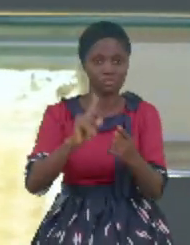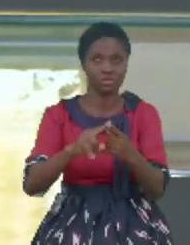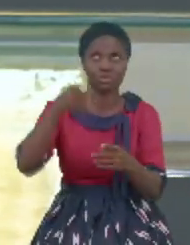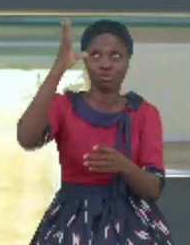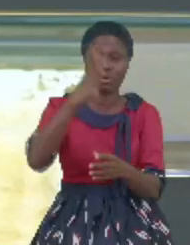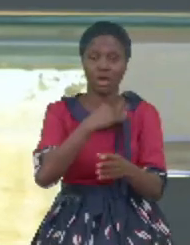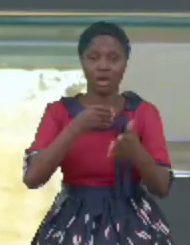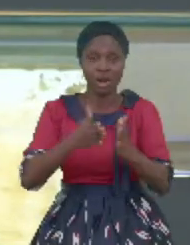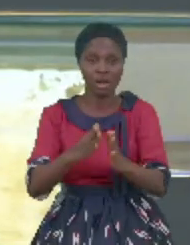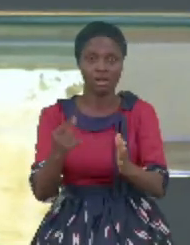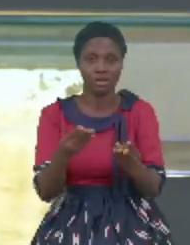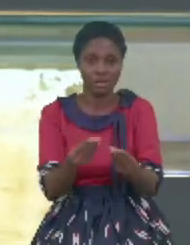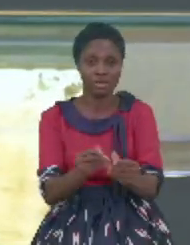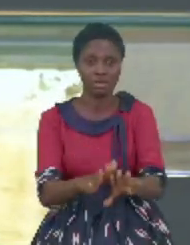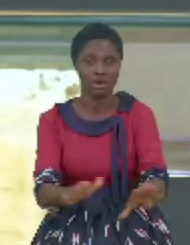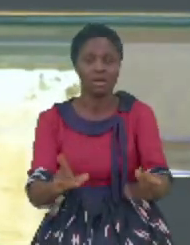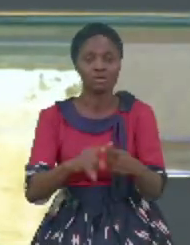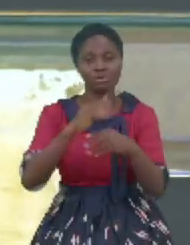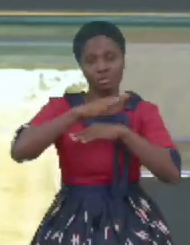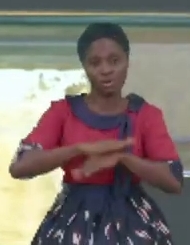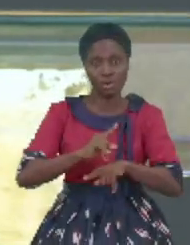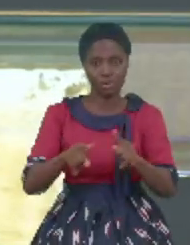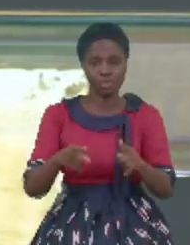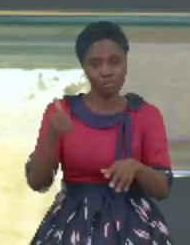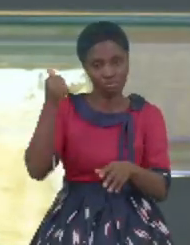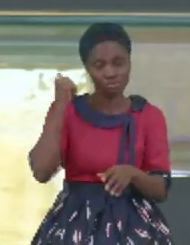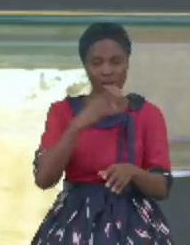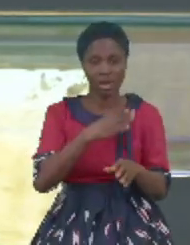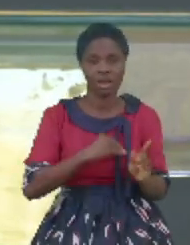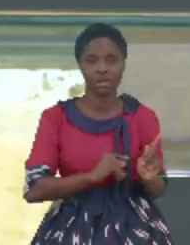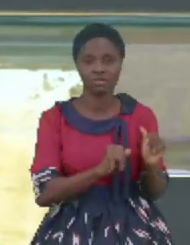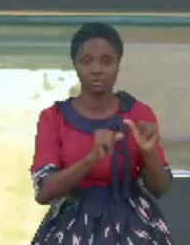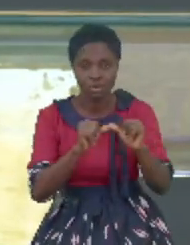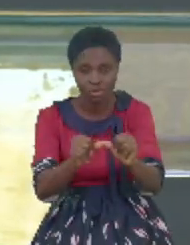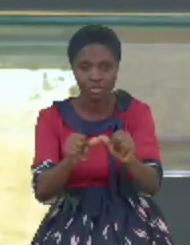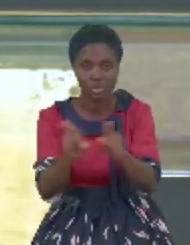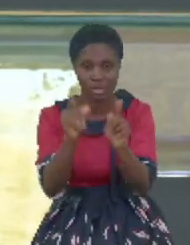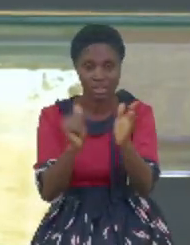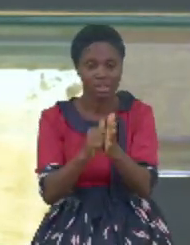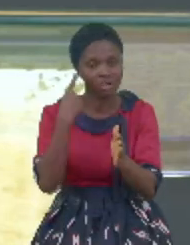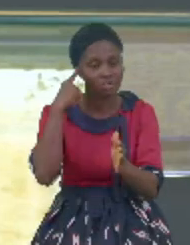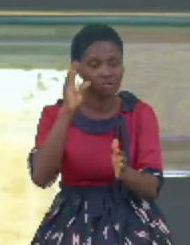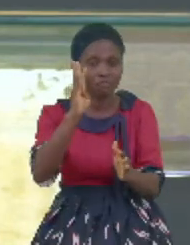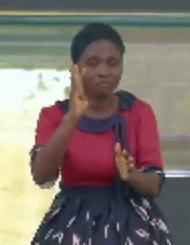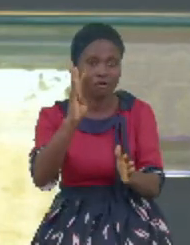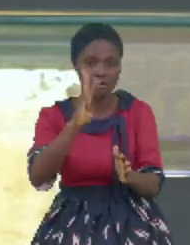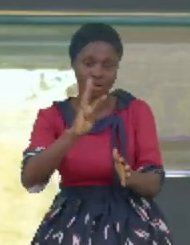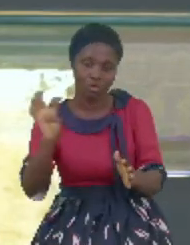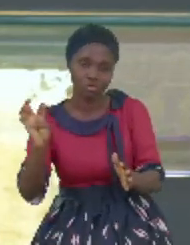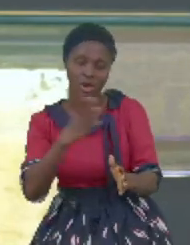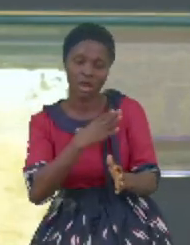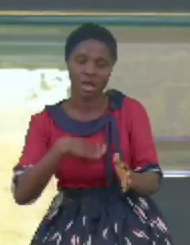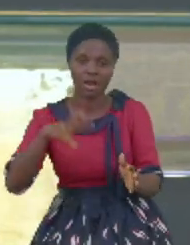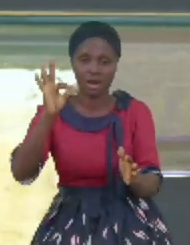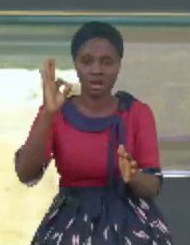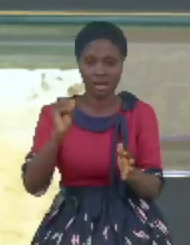Dieu a dit. Et pour donner le repos à la terre, ils ont continué de faire cela